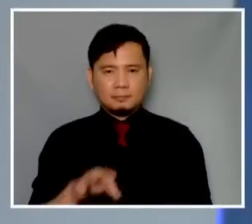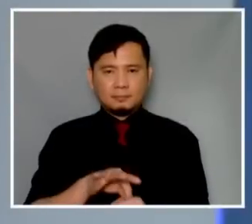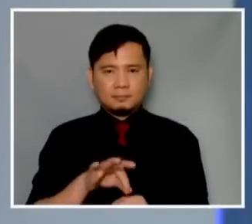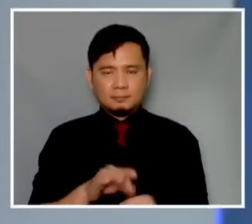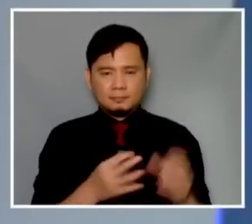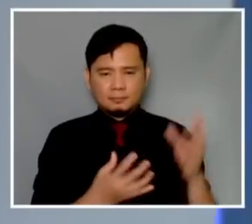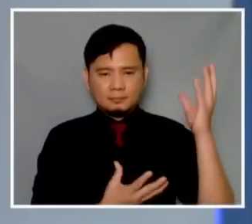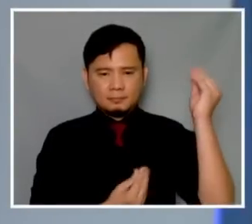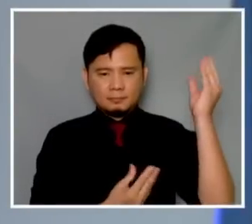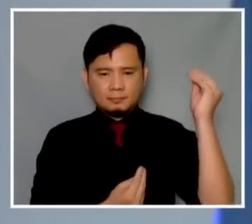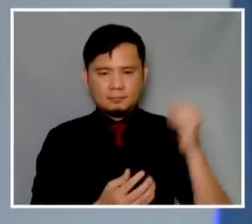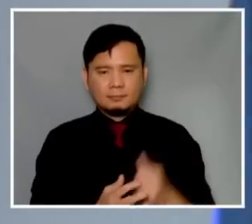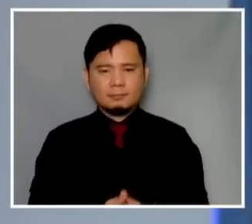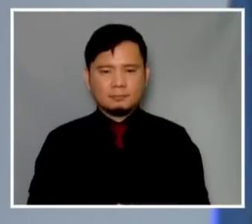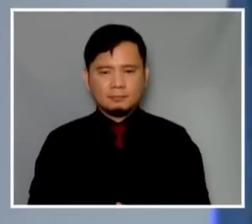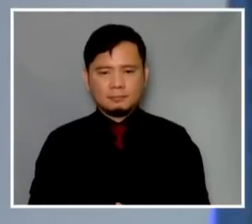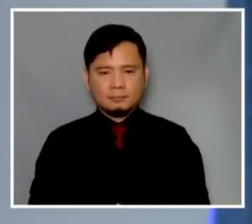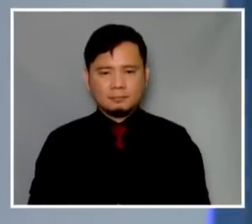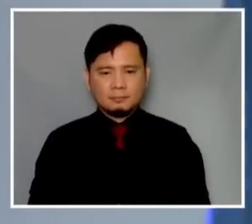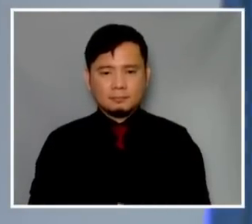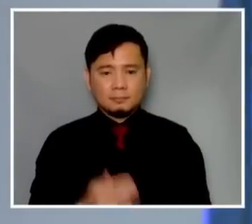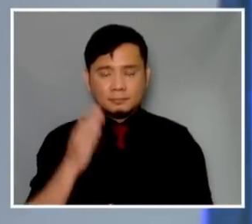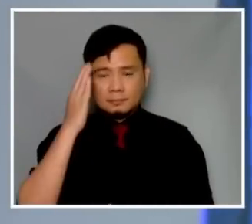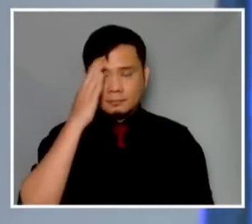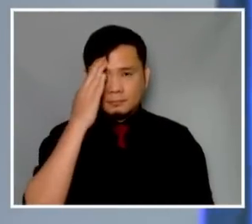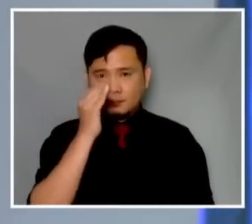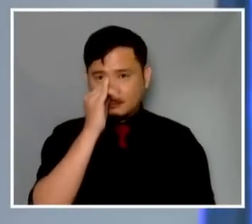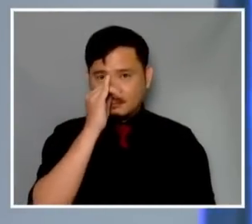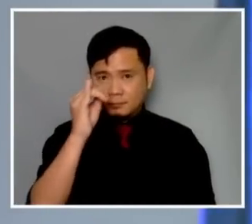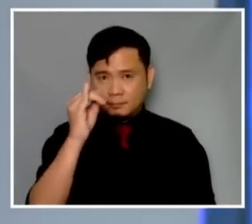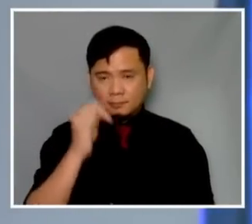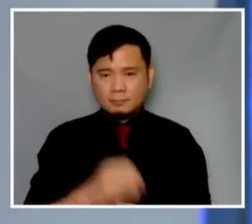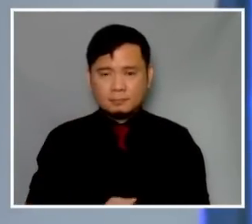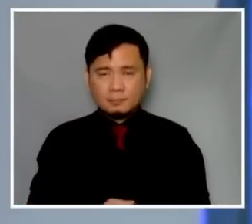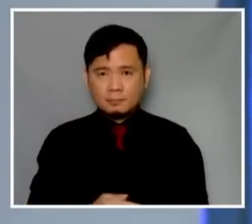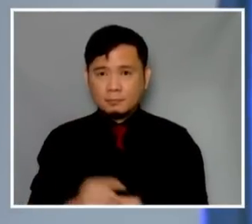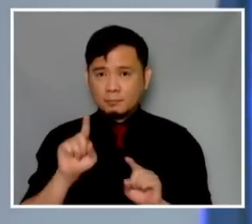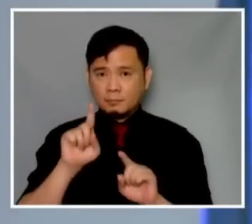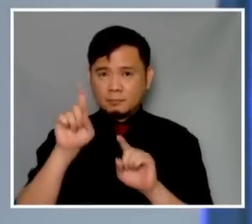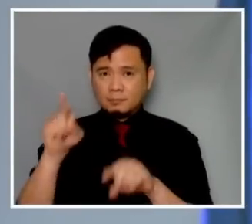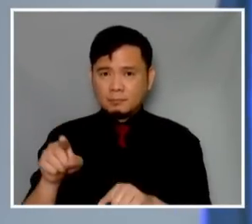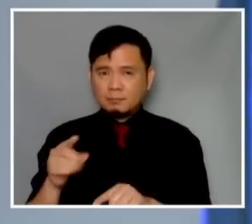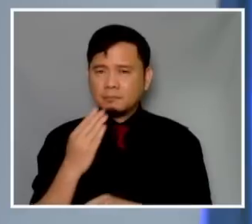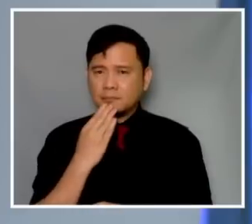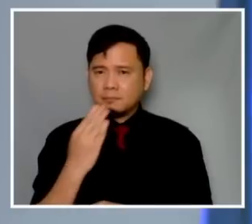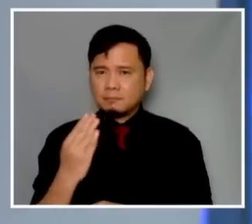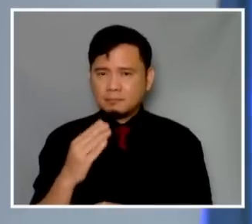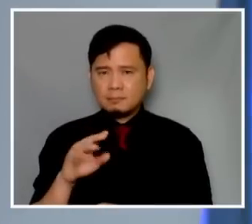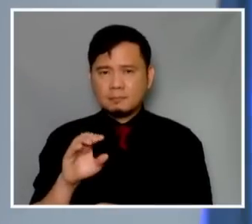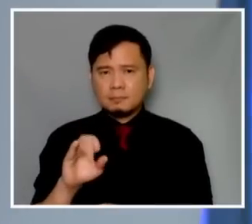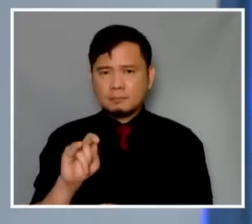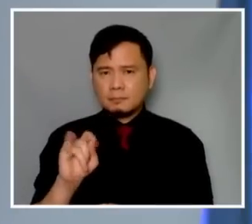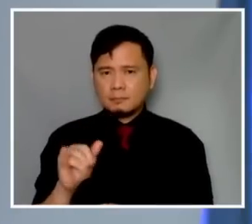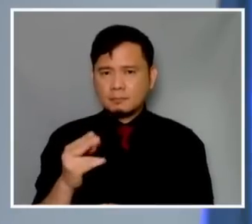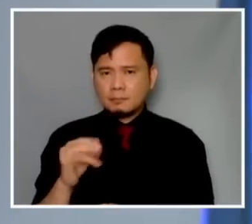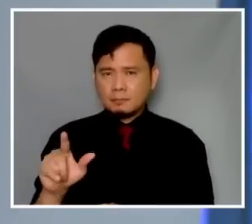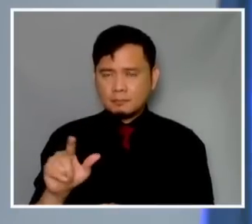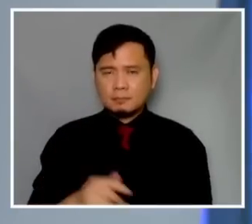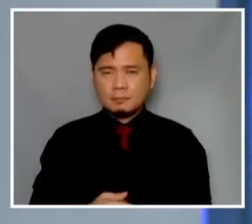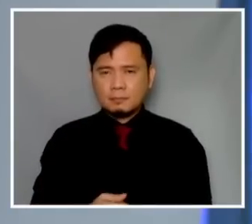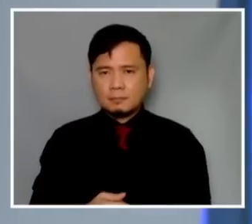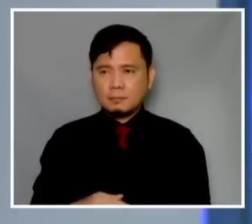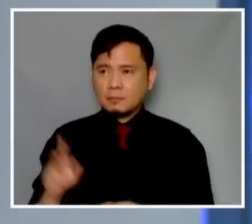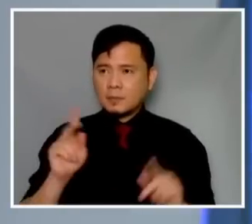Pinagkaguluhan si Mayor Isko Moreno Dumagoso sa muli niyang pagbisita sa Bacolod City Hall. Samantala, tinawanan lamang